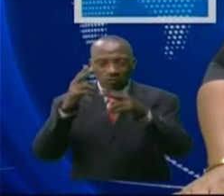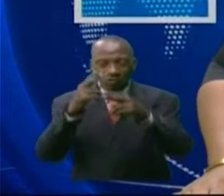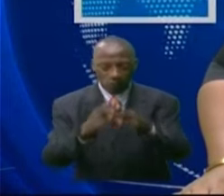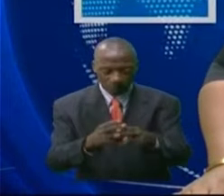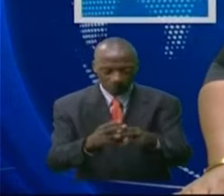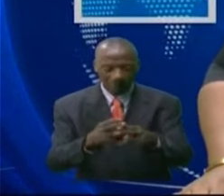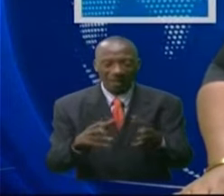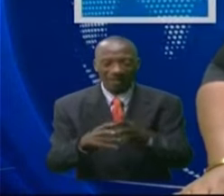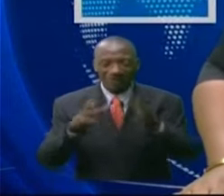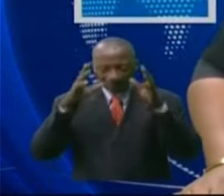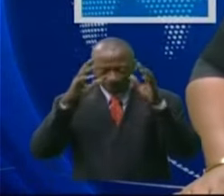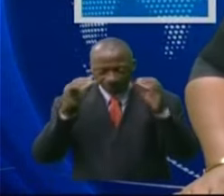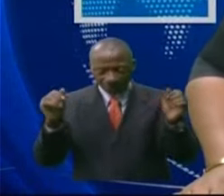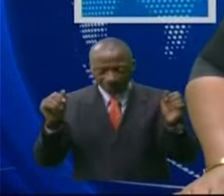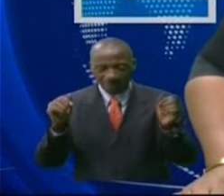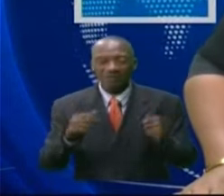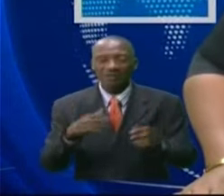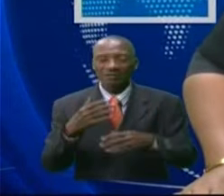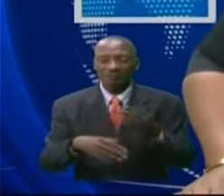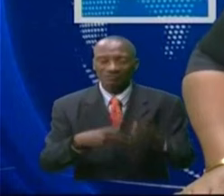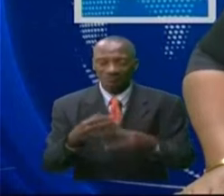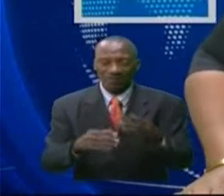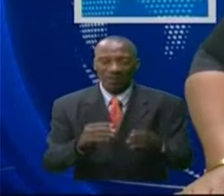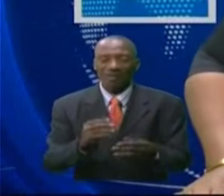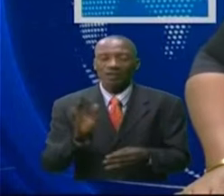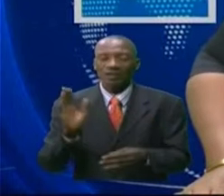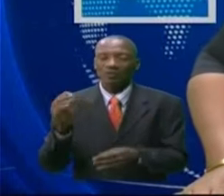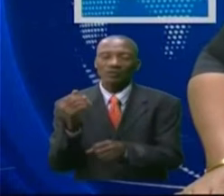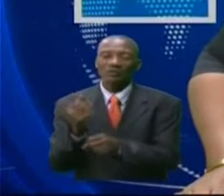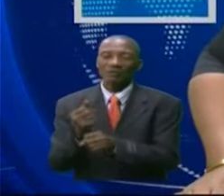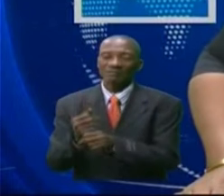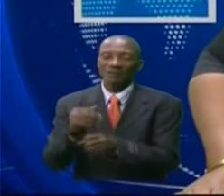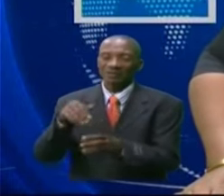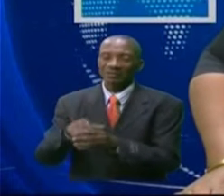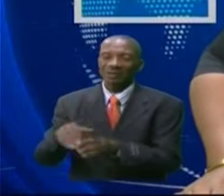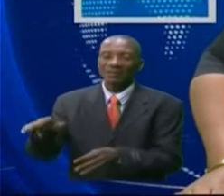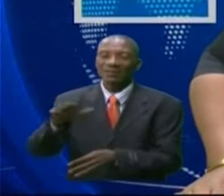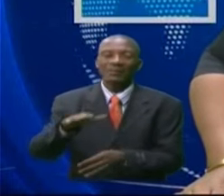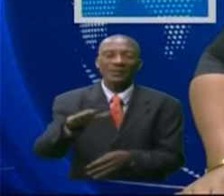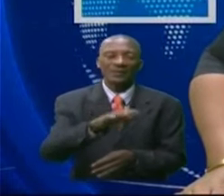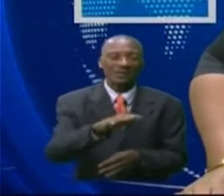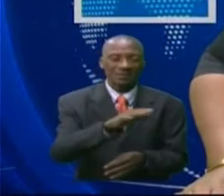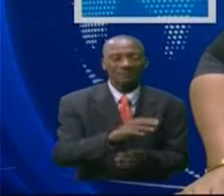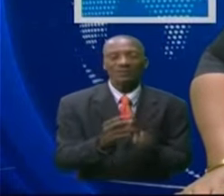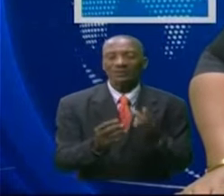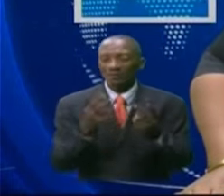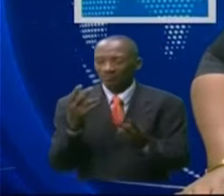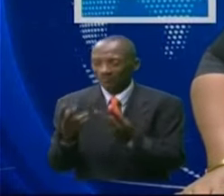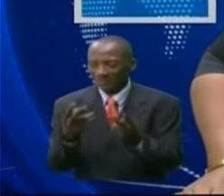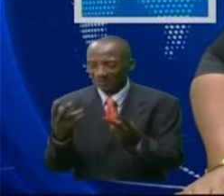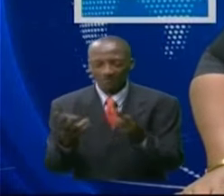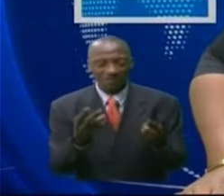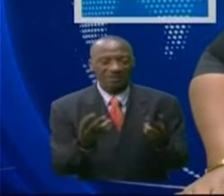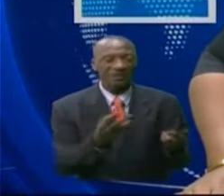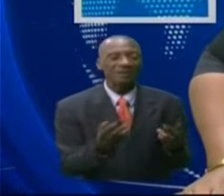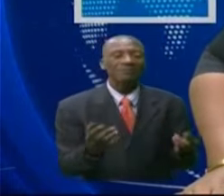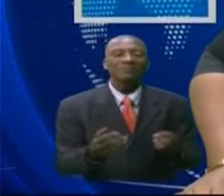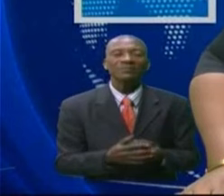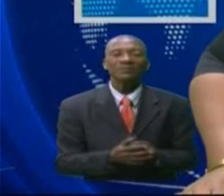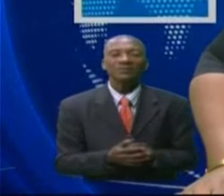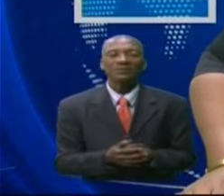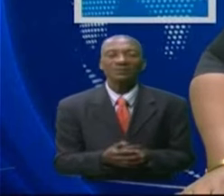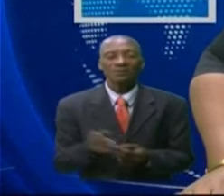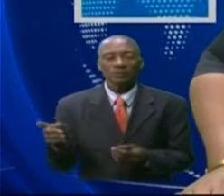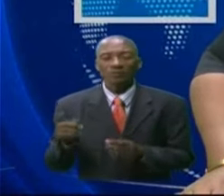cœur d'une séance de travail que la ministre de l'Emploi, Travail et Prévoyance sociale, Claudine Doucy, a eue ce lundi à Kinshasa, bien sûr, avec